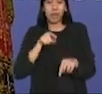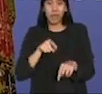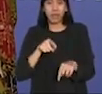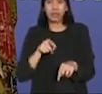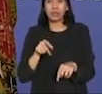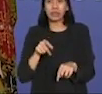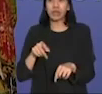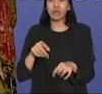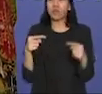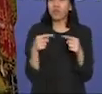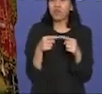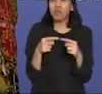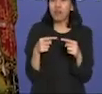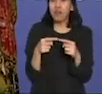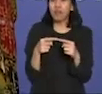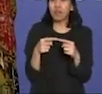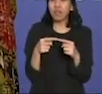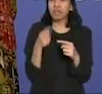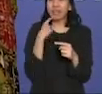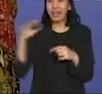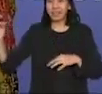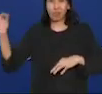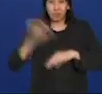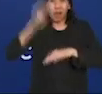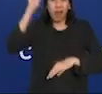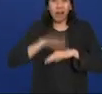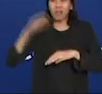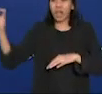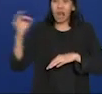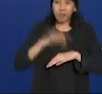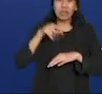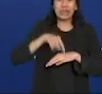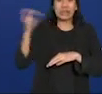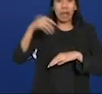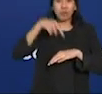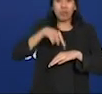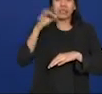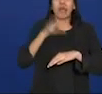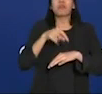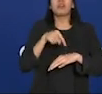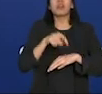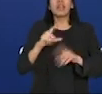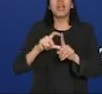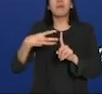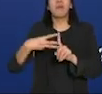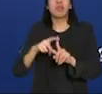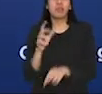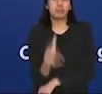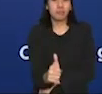dan sangat ditentukan oleh pengendalian nyamuk yang menjadi vektor pembawa penyakit ini oleh karena itu